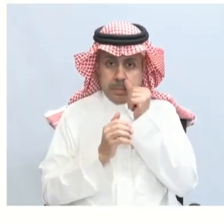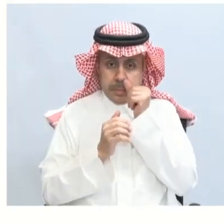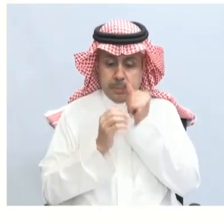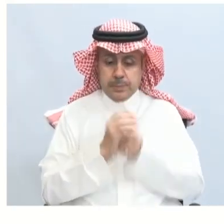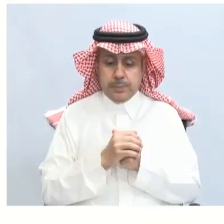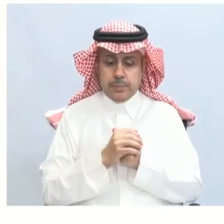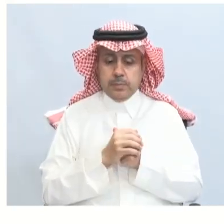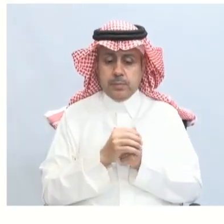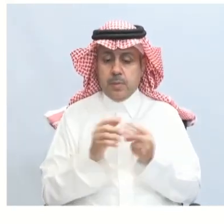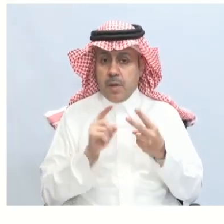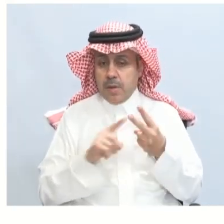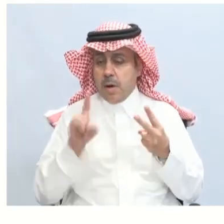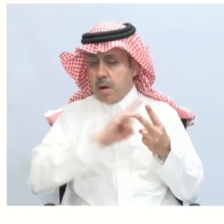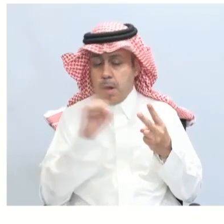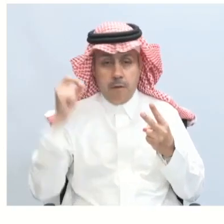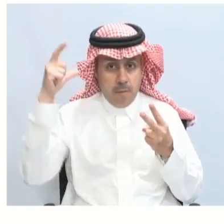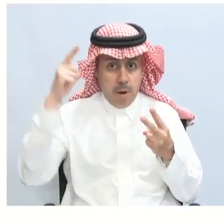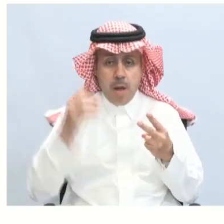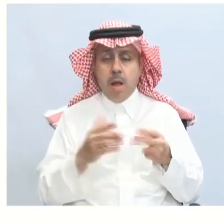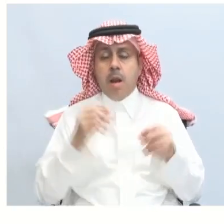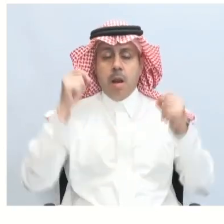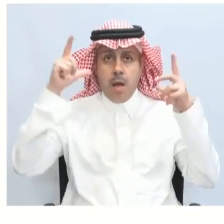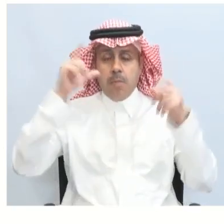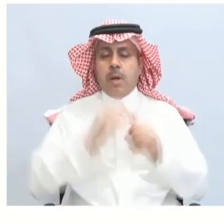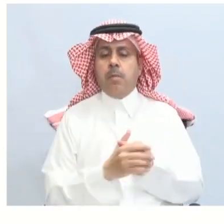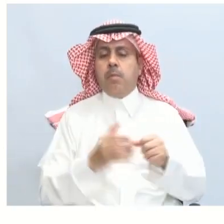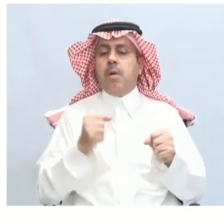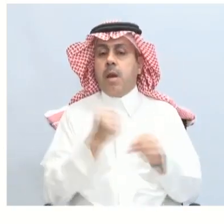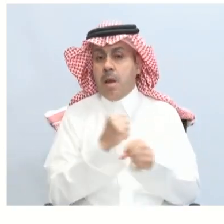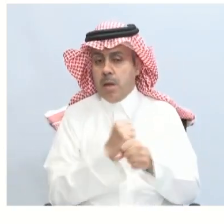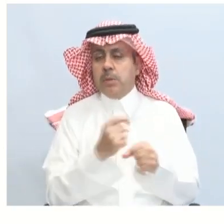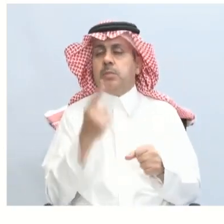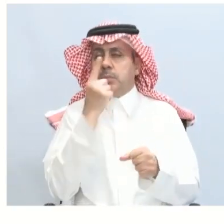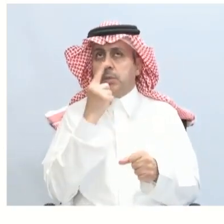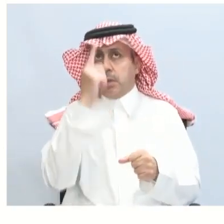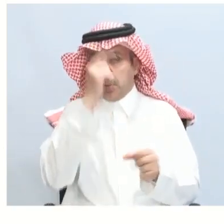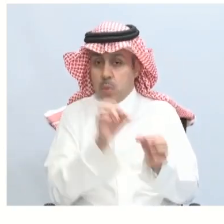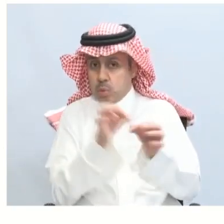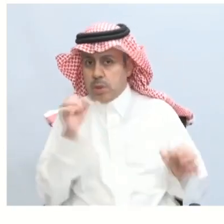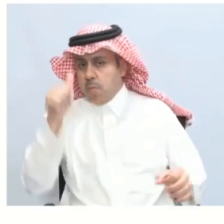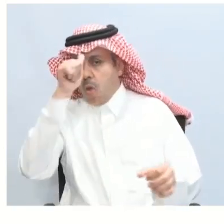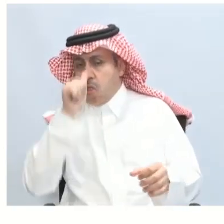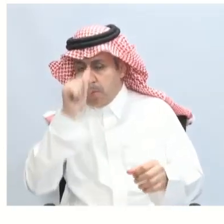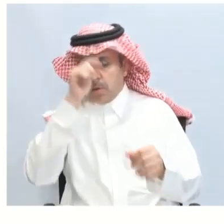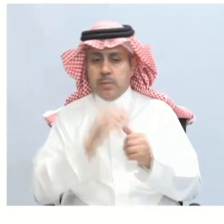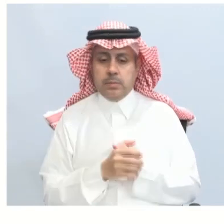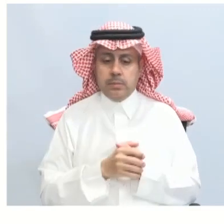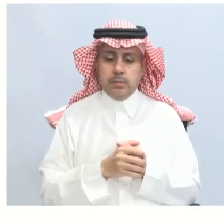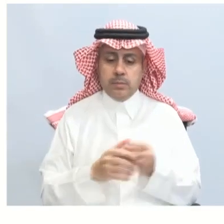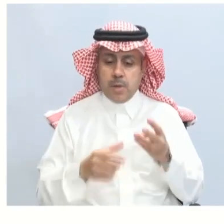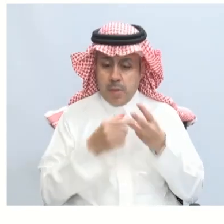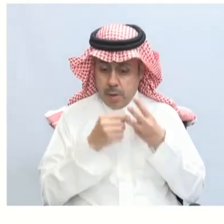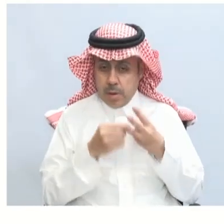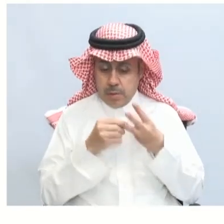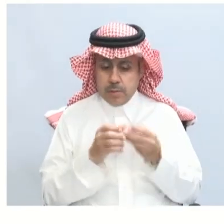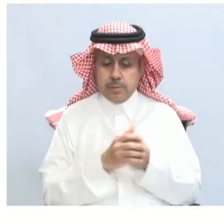الثاني لا يفهمها الا العالم بالله ومن عمل بطاعته واجتنب سخط الله جل وع الخيار